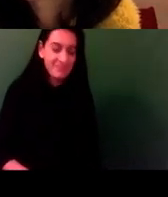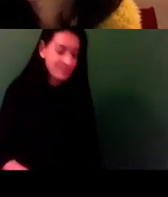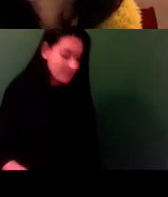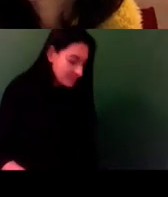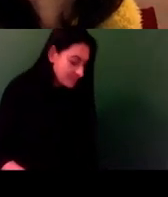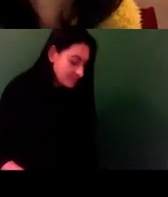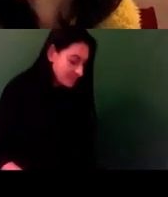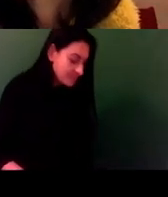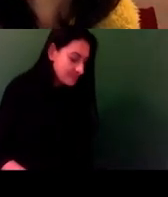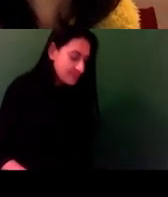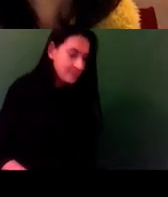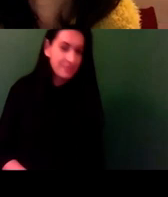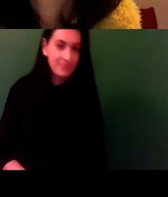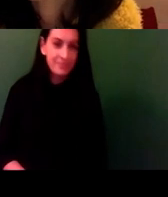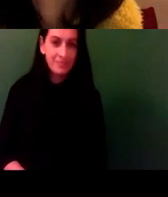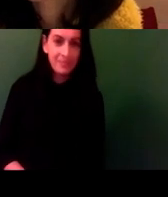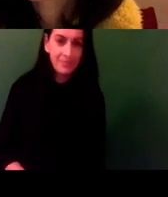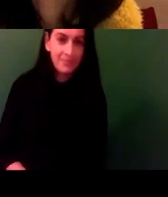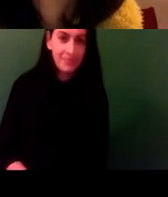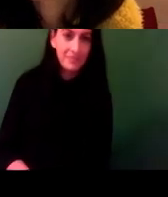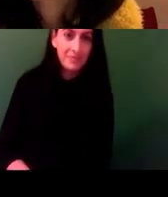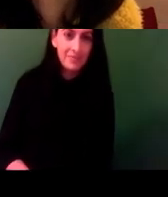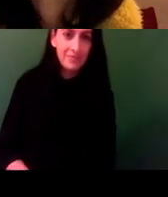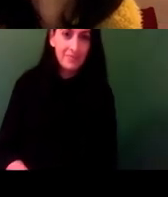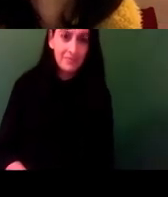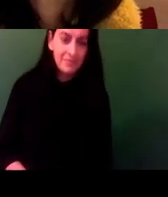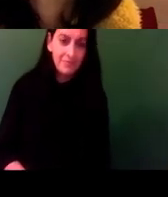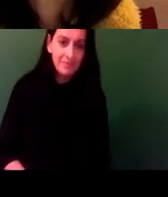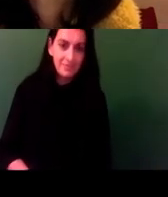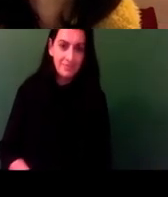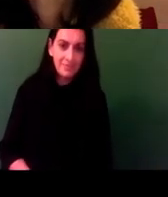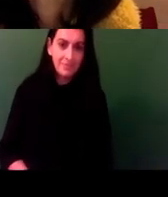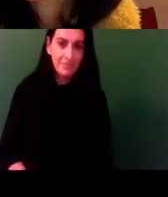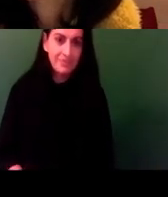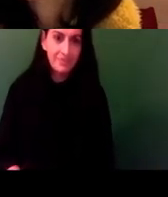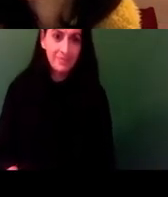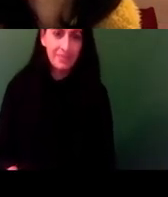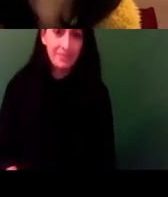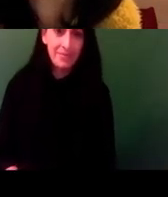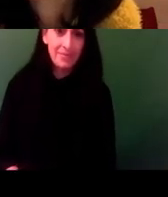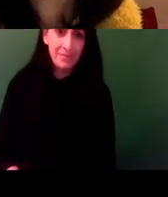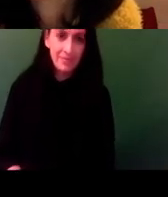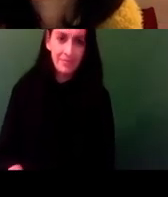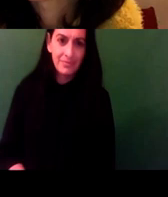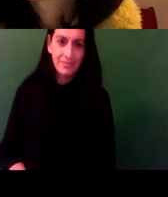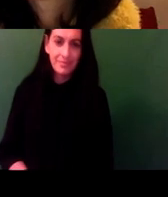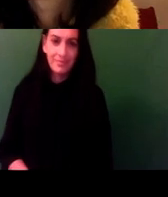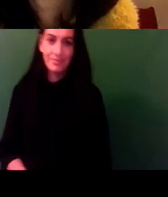İçeriği konuşmamızı, hırsızın bekçi köpeklerini aldatmak için yanında taşıdığı et parçası